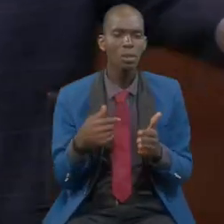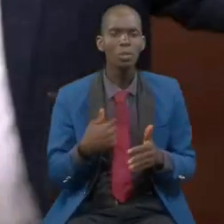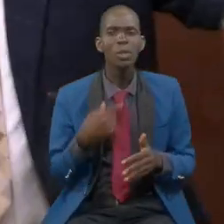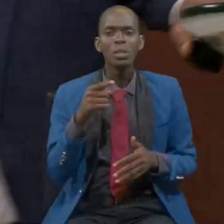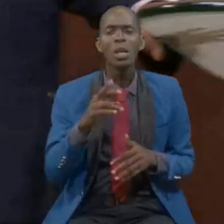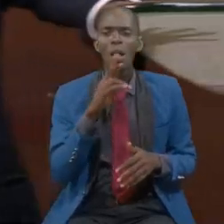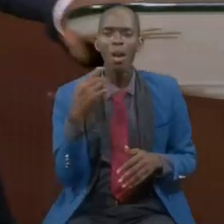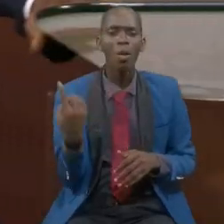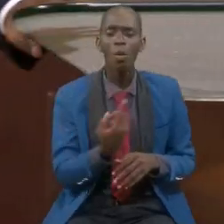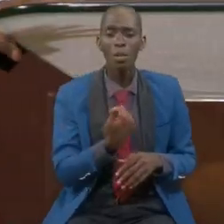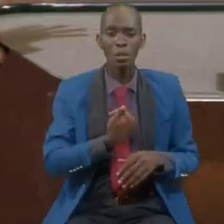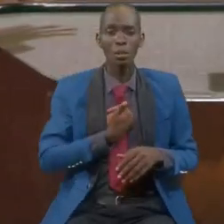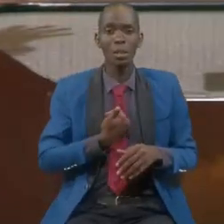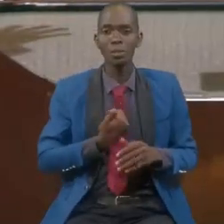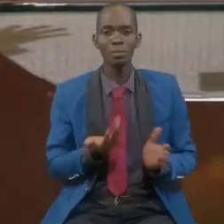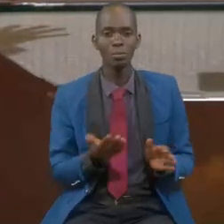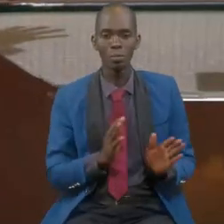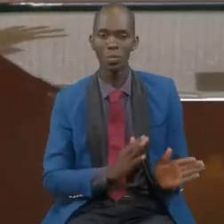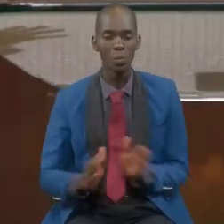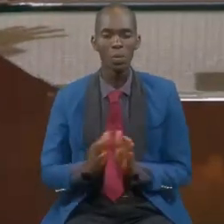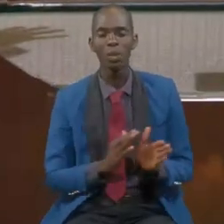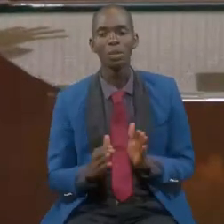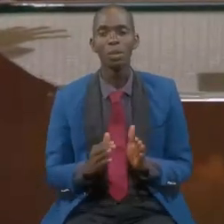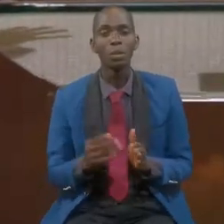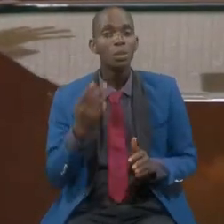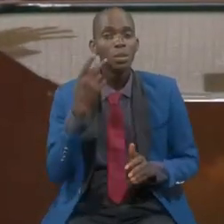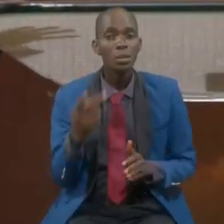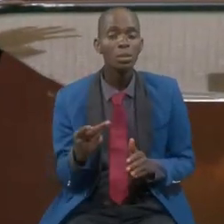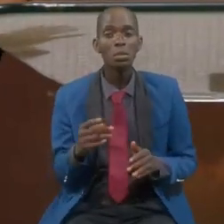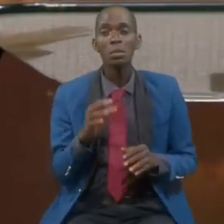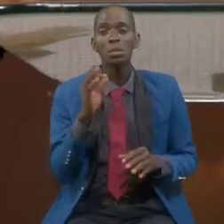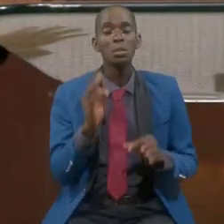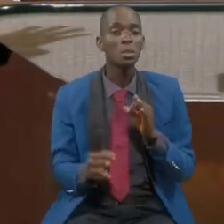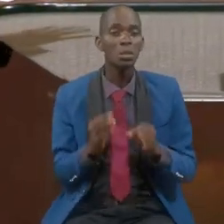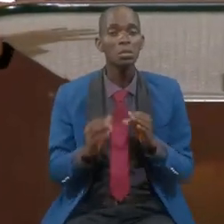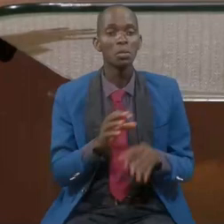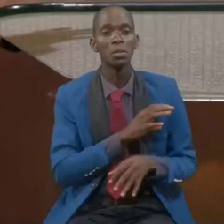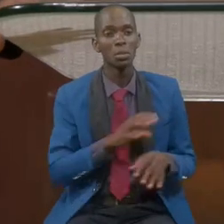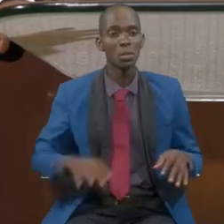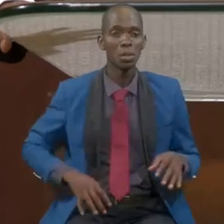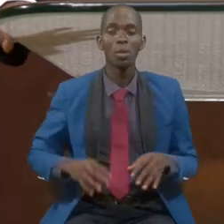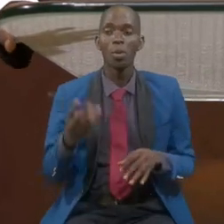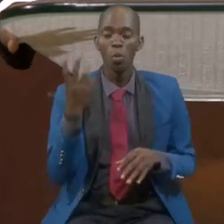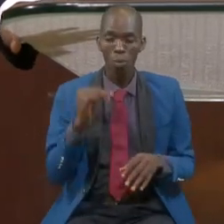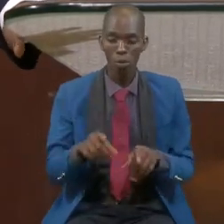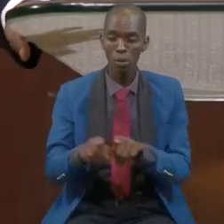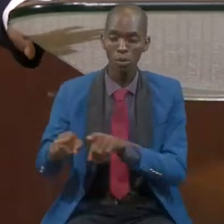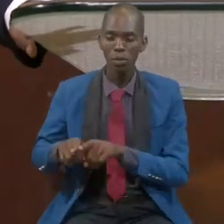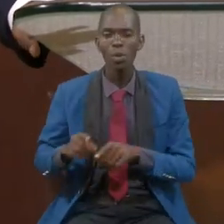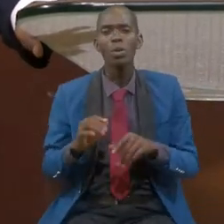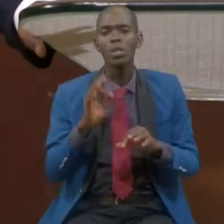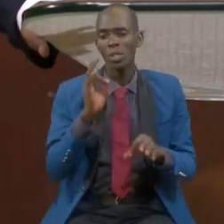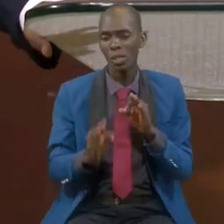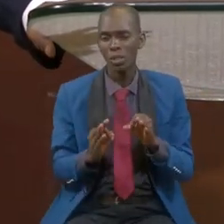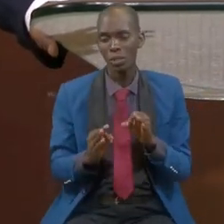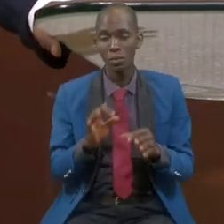ils sont trop conscients d'eux-mêmes. Mais Jésus est invariable. Pourquoi pouvait-il être invariable?